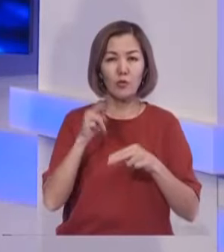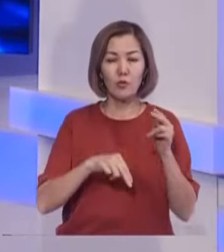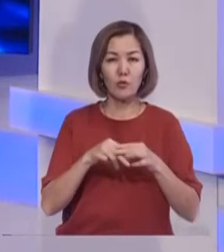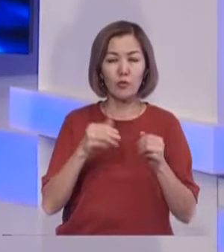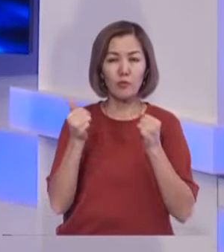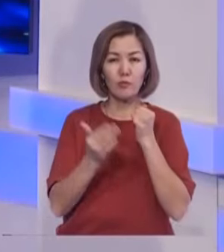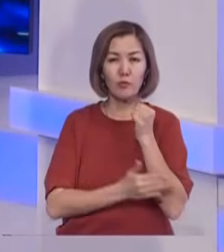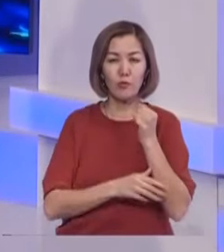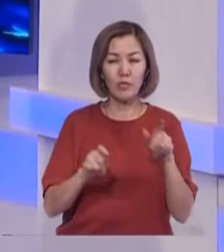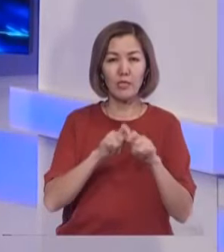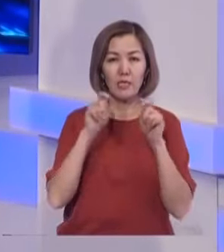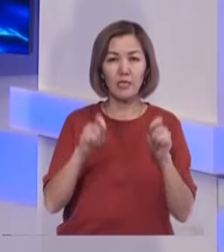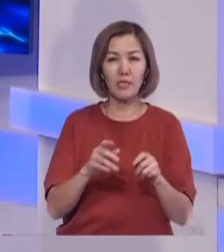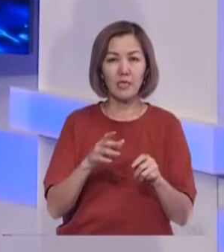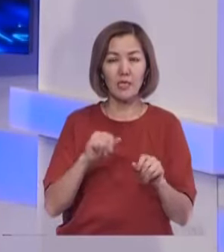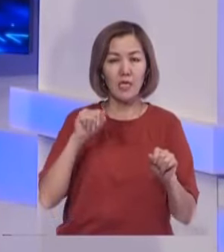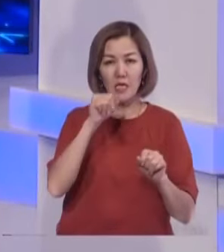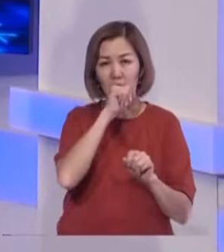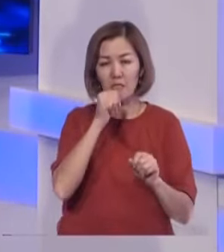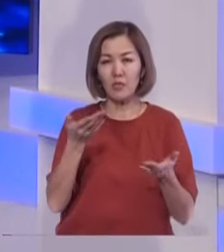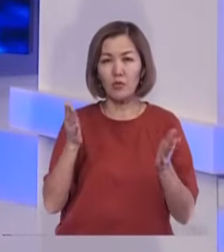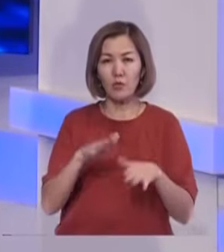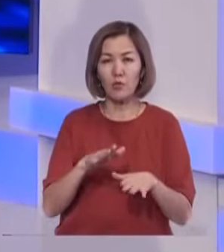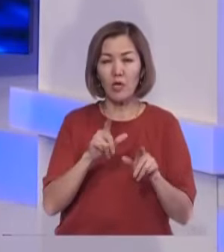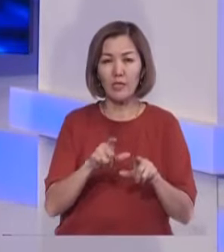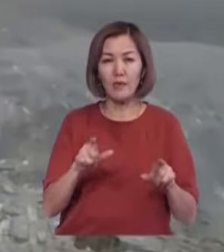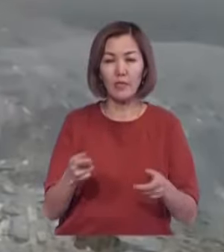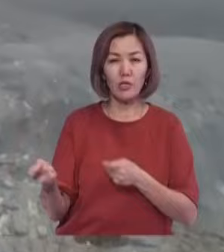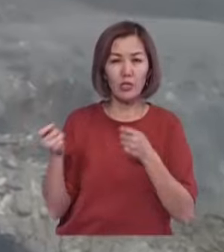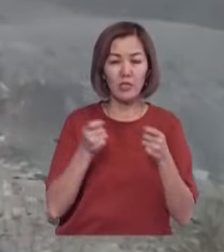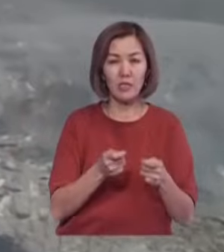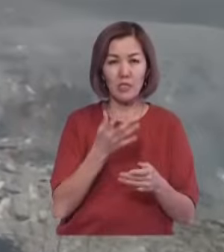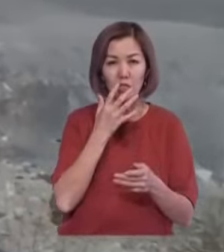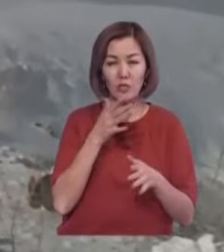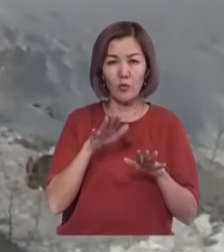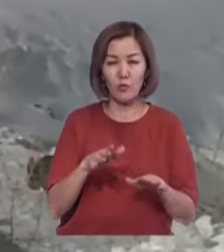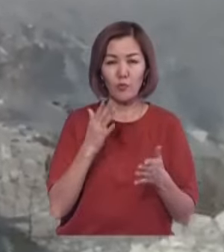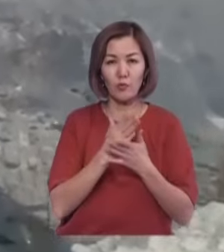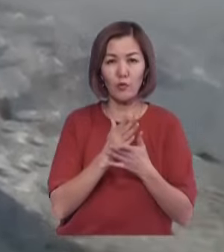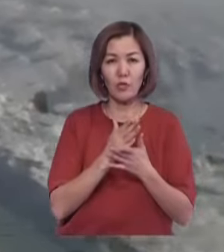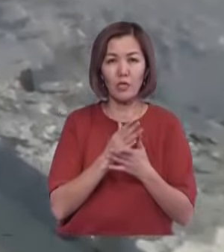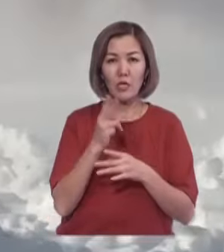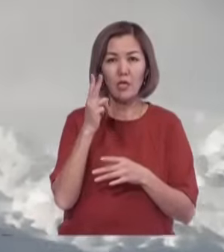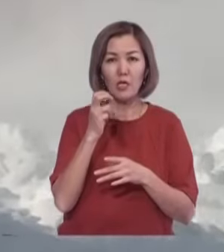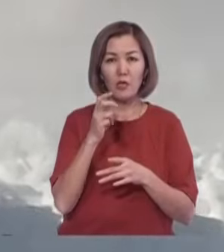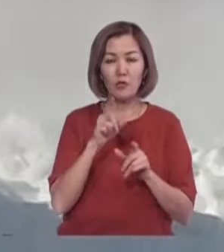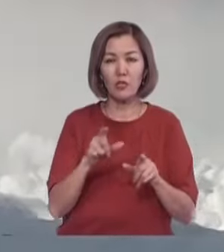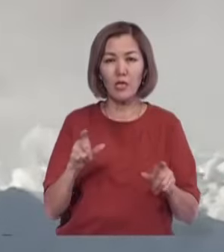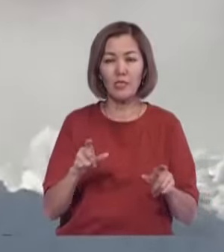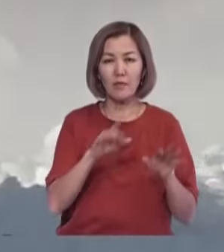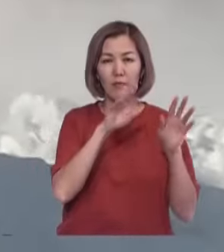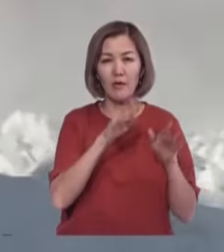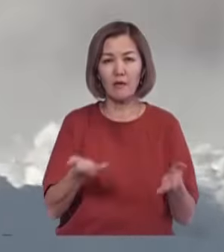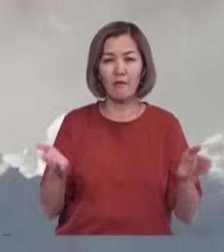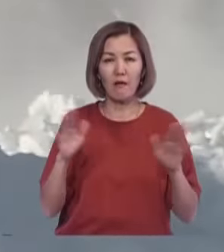пайдалануға беріледі. Оған қысты күні жолда қалған жолаушылар жеткізілетін болады. Айта кетейік, биыл өңірде 200-ден аса адамдар қар